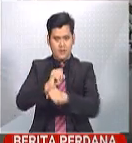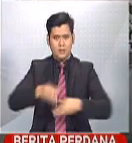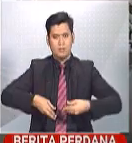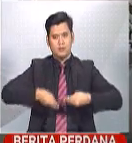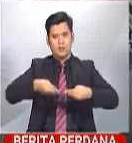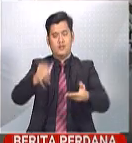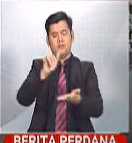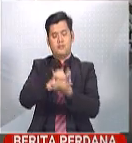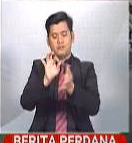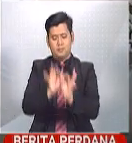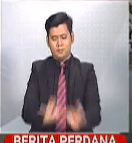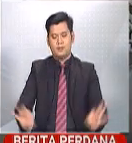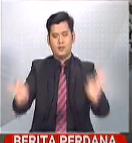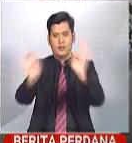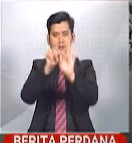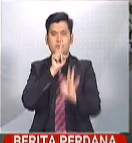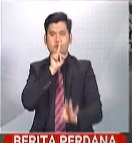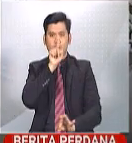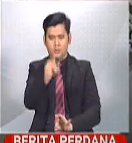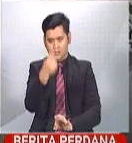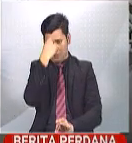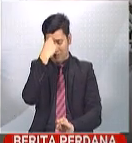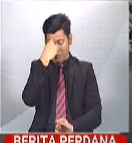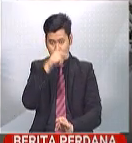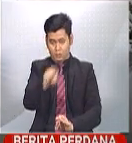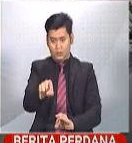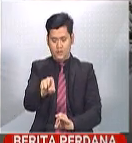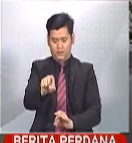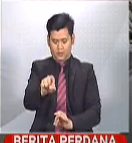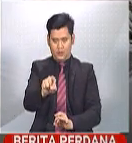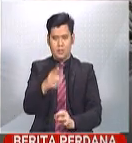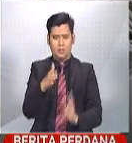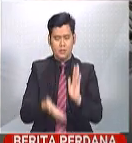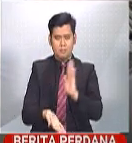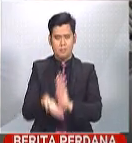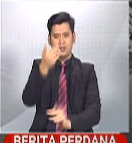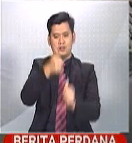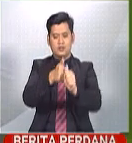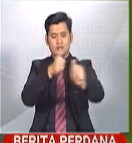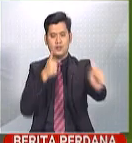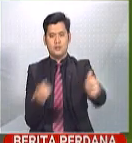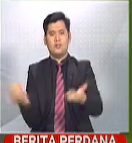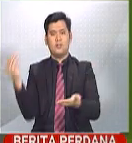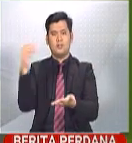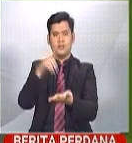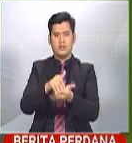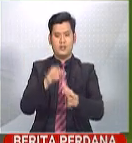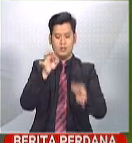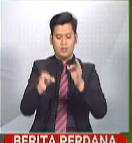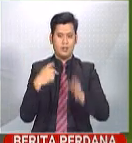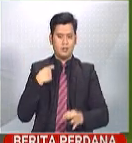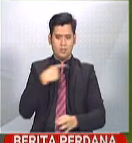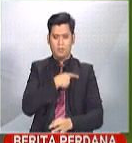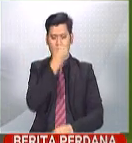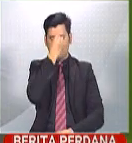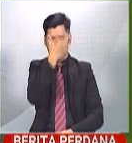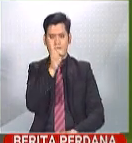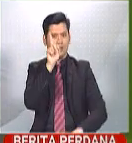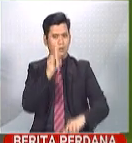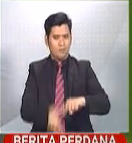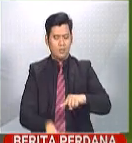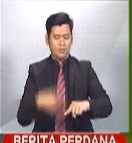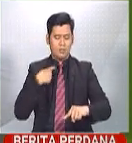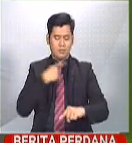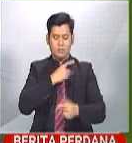diberikan adalah sangat penting untuk bersaing dan melangkah lebih jauh. Kalau kita kata tak boleh, kita jadi